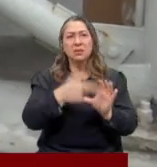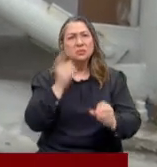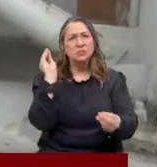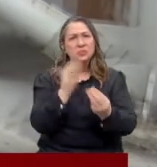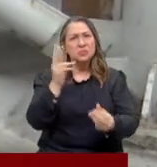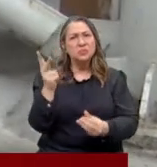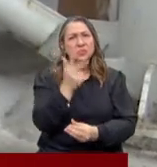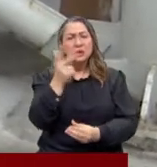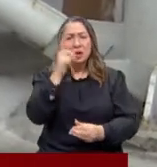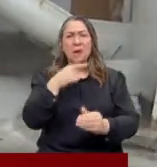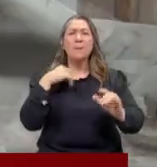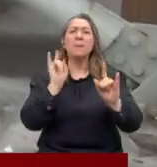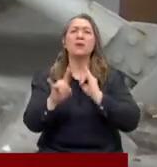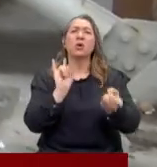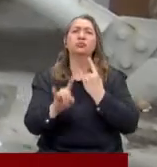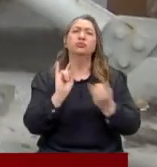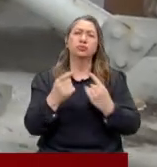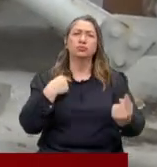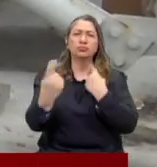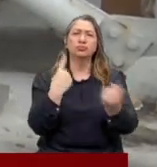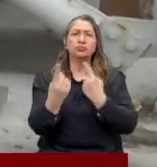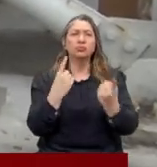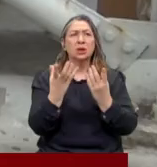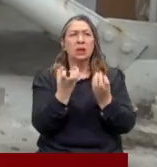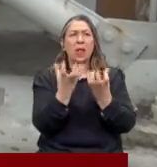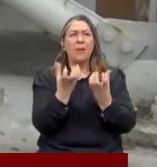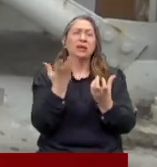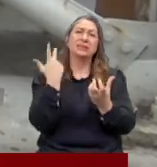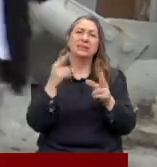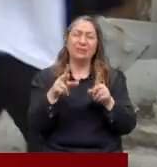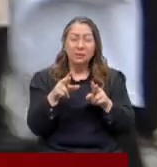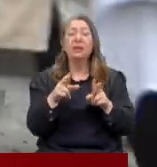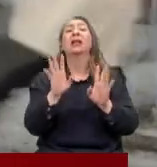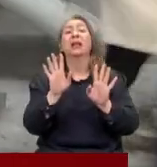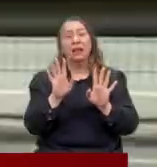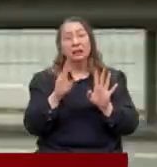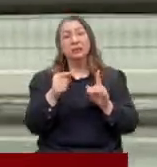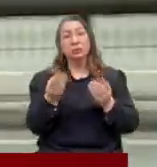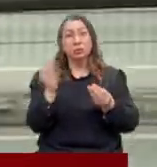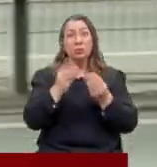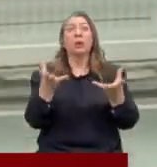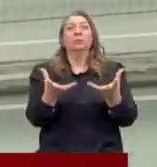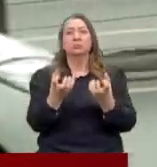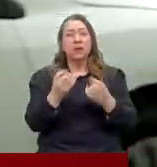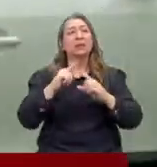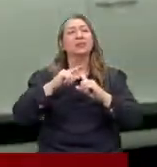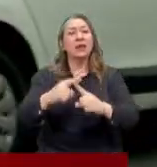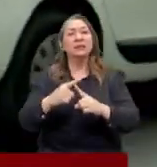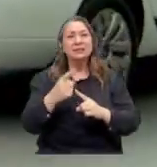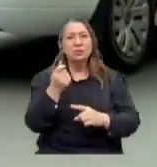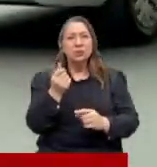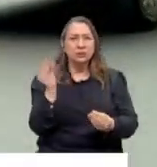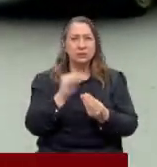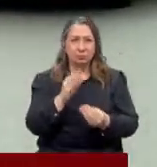zam olduğundan dolayı metrobüsle gidip geliyor. Metrobüs biraz daha kalabalıklaştı eskisine göre. Son zamlardan sonra daha farklılaştı. Yeni yılda taksi ücretlerine de